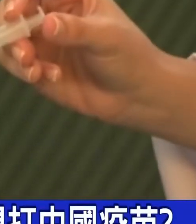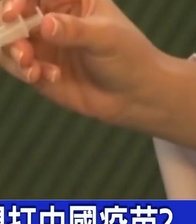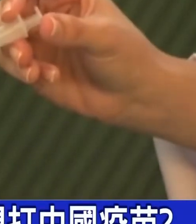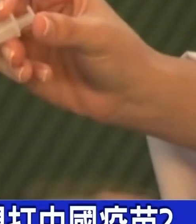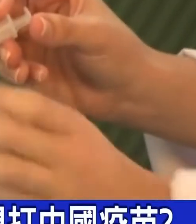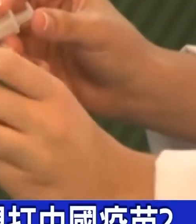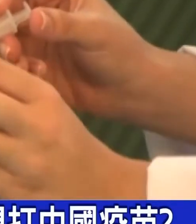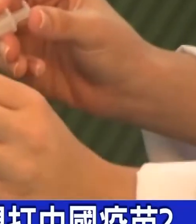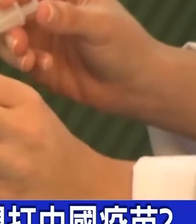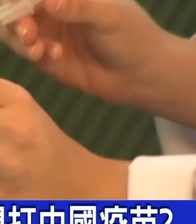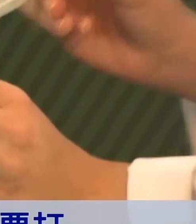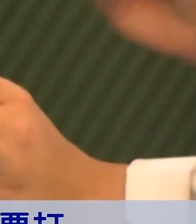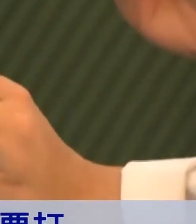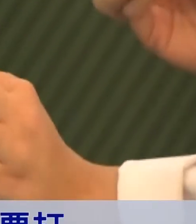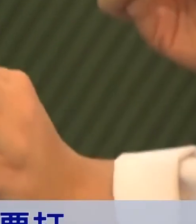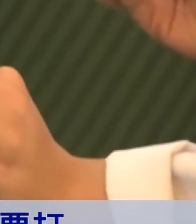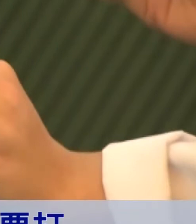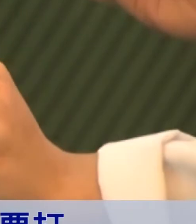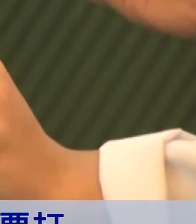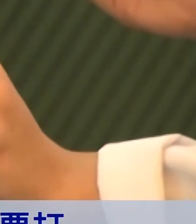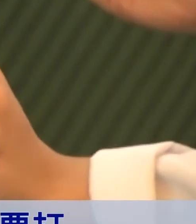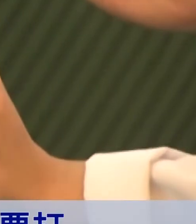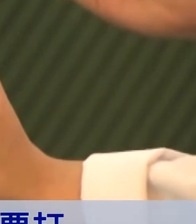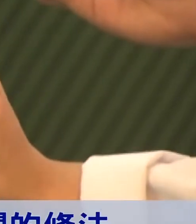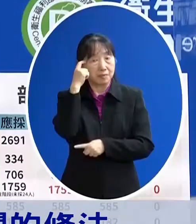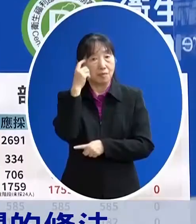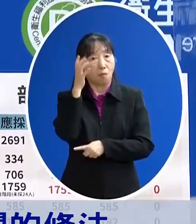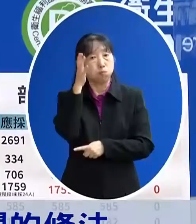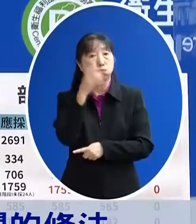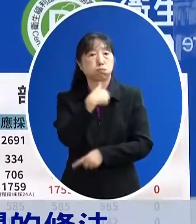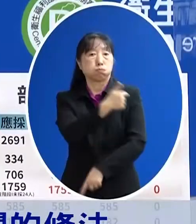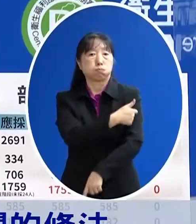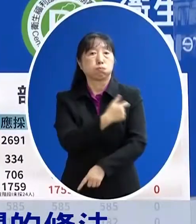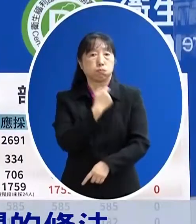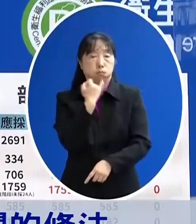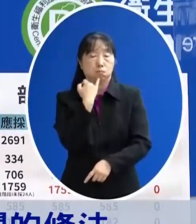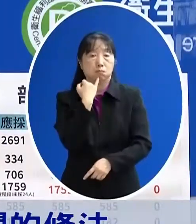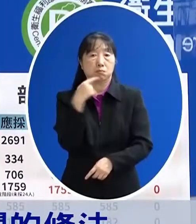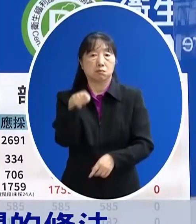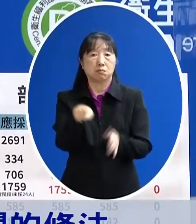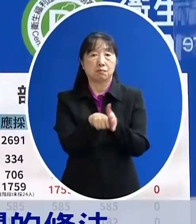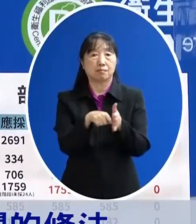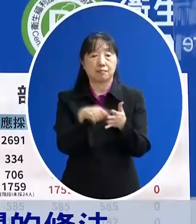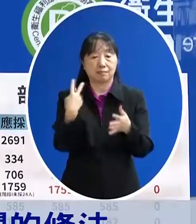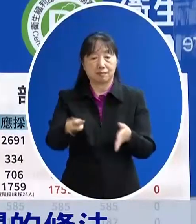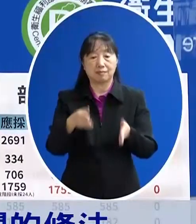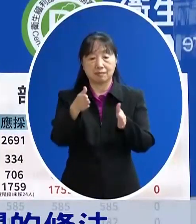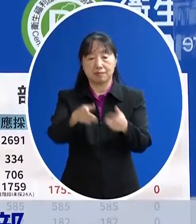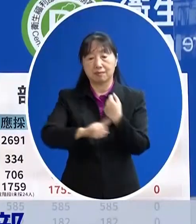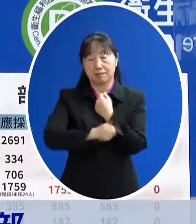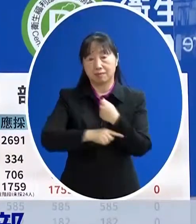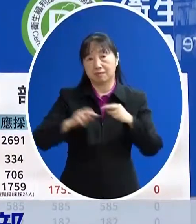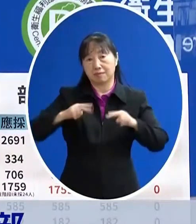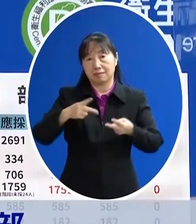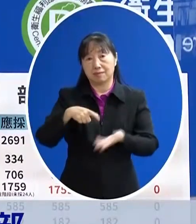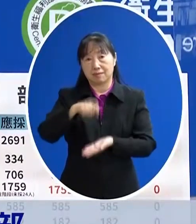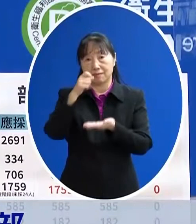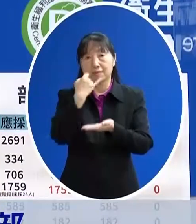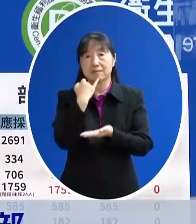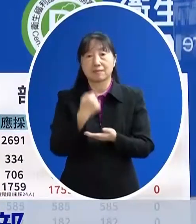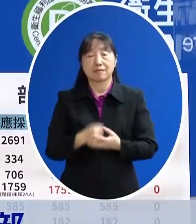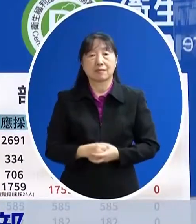卡关。 很多人都愿意打，想要打。那当然就会去提出相关的修法。那至于在目前